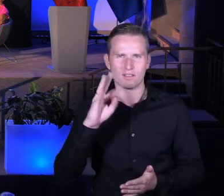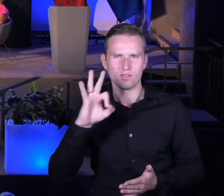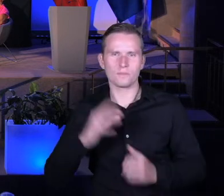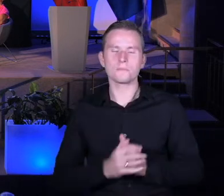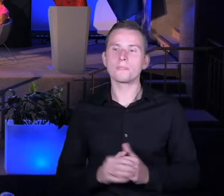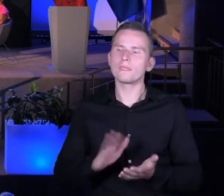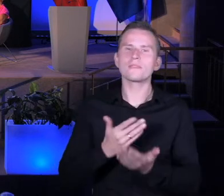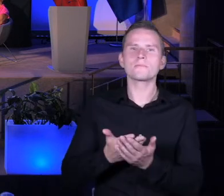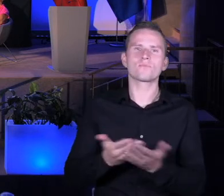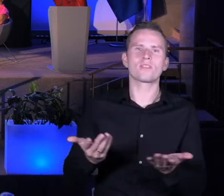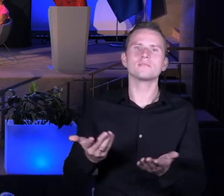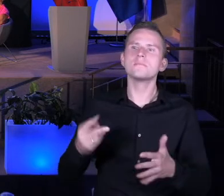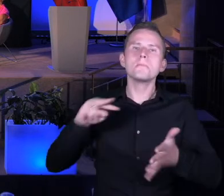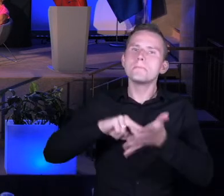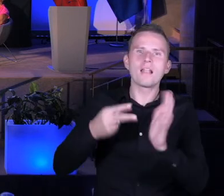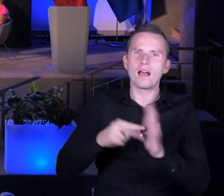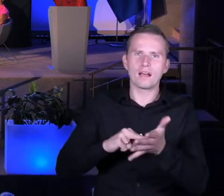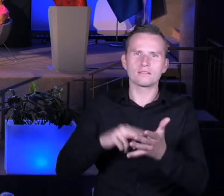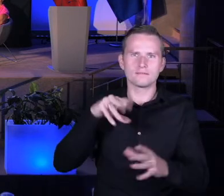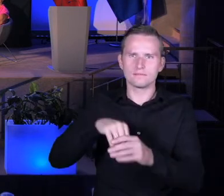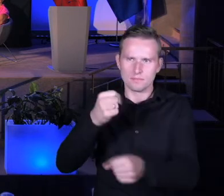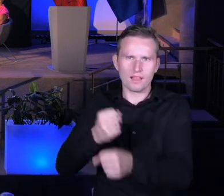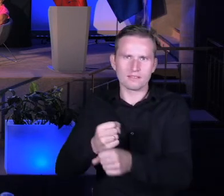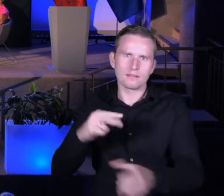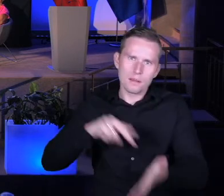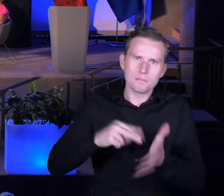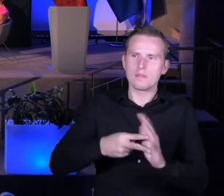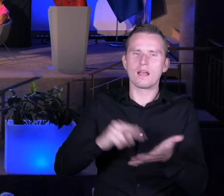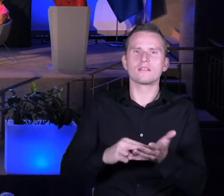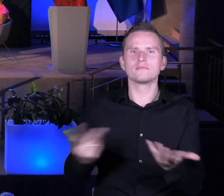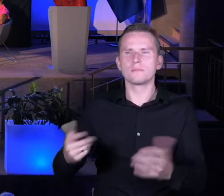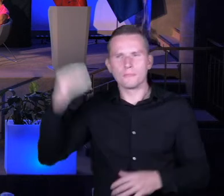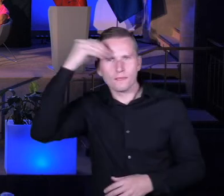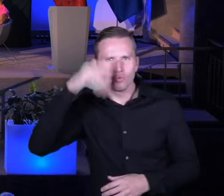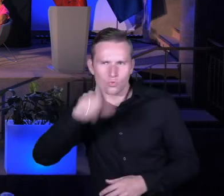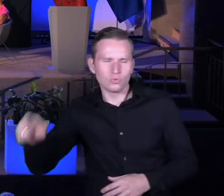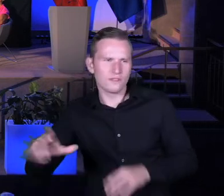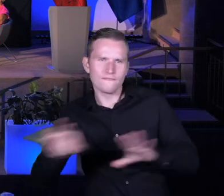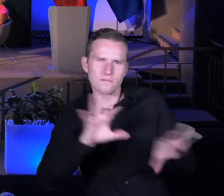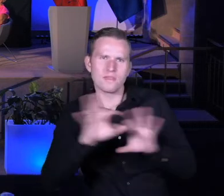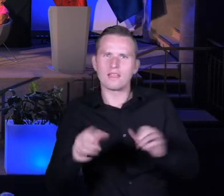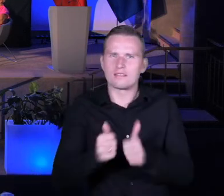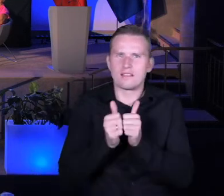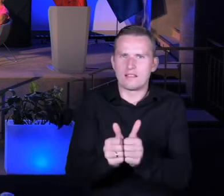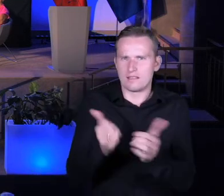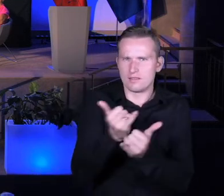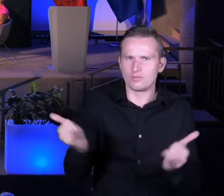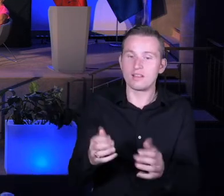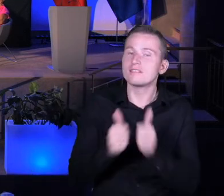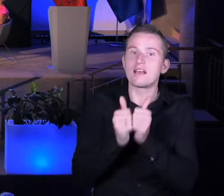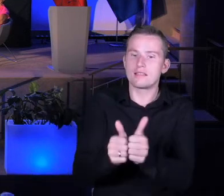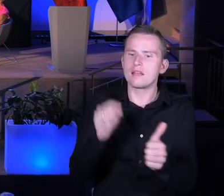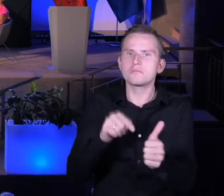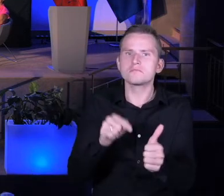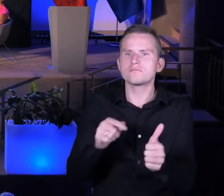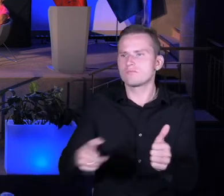Zadania, które się pojawiają w tym planowaniu pracy, które uczeń wybiera, są zadaniami spersonalizowanymi I to uczeń decyduje,